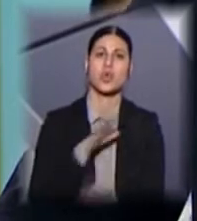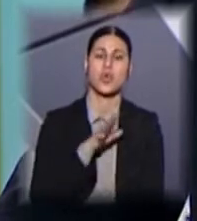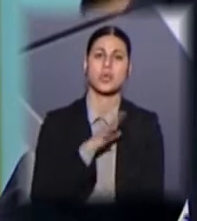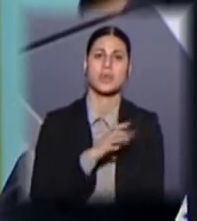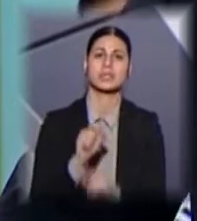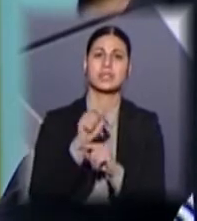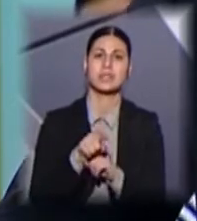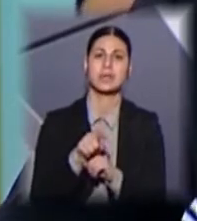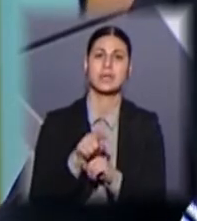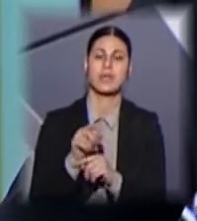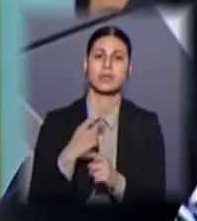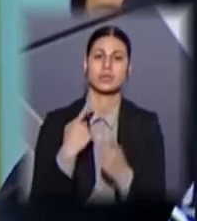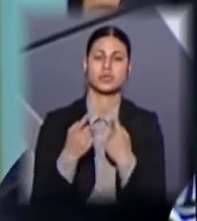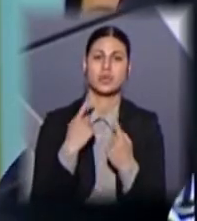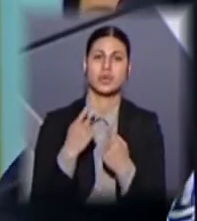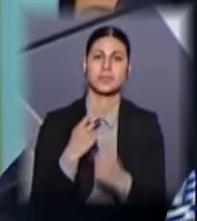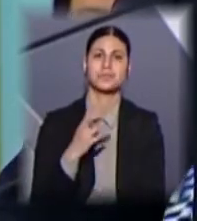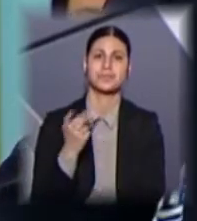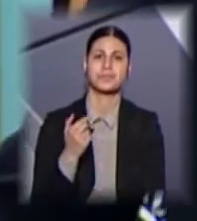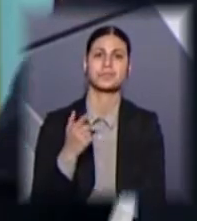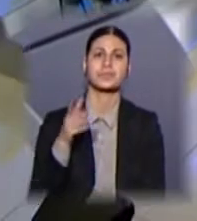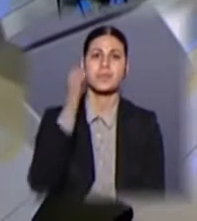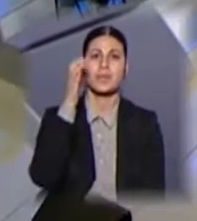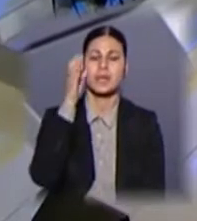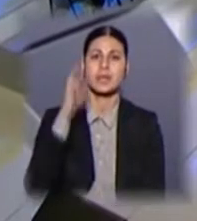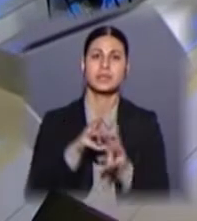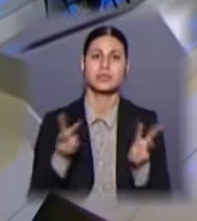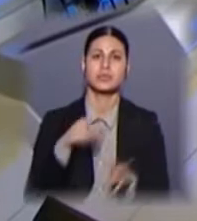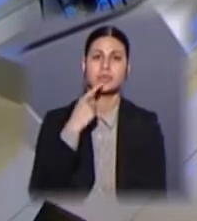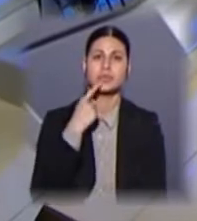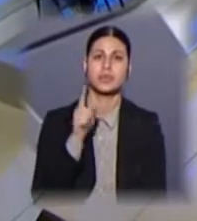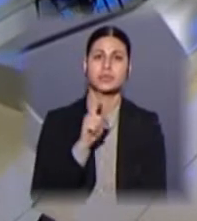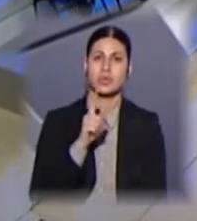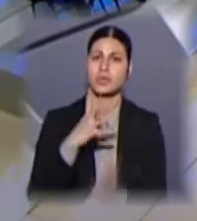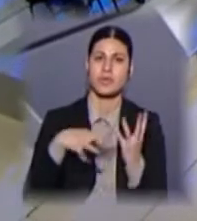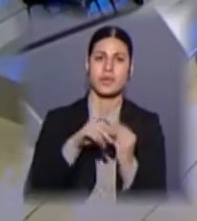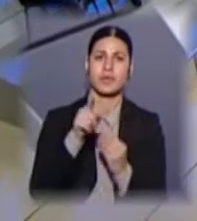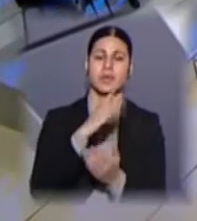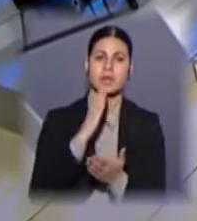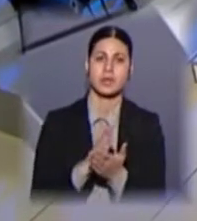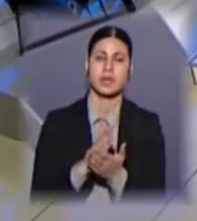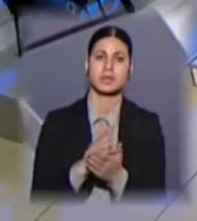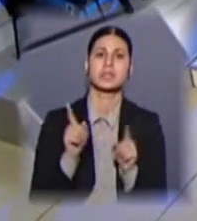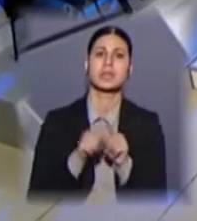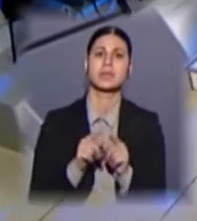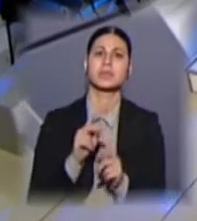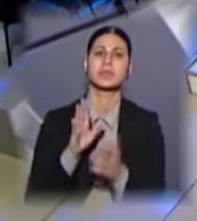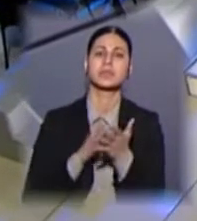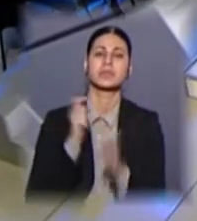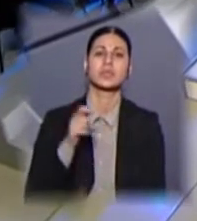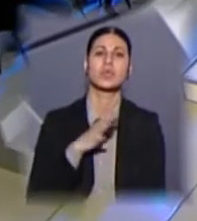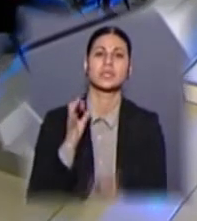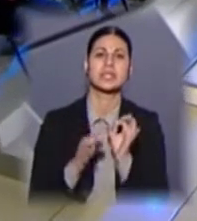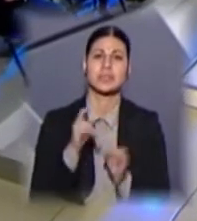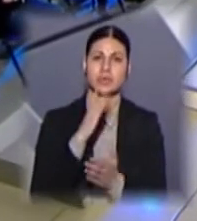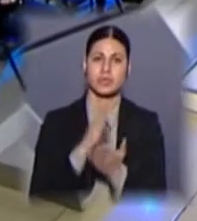დამქირავებელ შორის. რაც ბუნებრივია ესე არა. ჩვენ სამინისტროში გვითხრეს რომ თქვენ განაჩენი უკვე გაქვთ. გაქვთ? განაჩენი უკვე გაქვთ. ეს